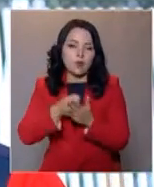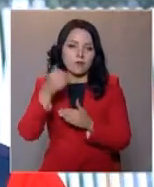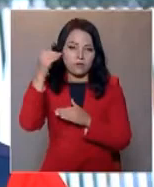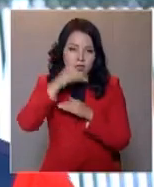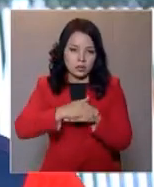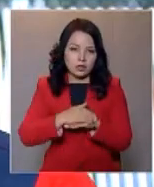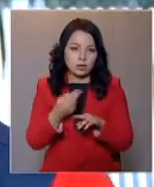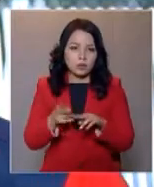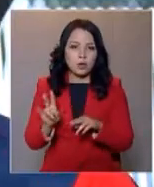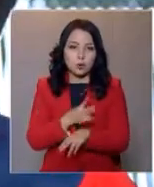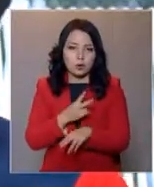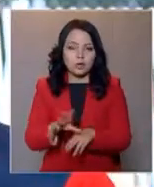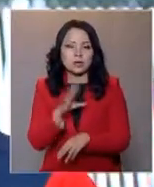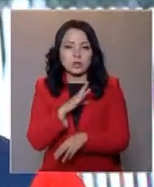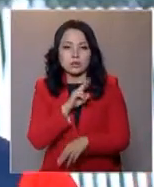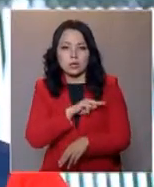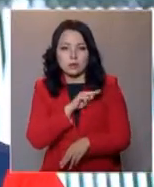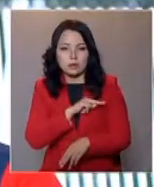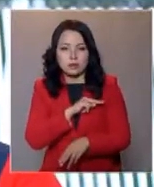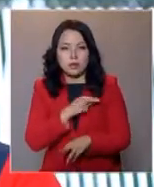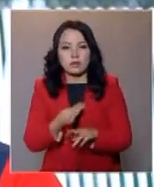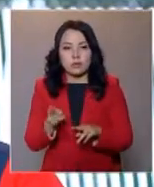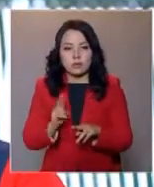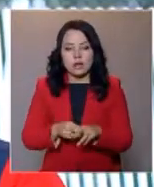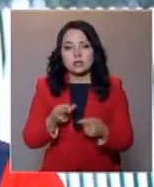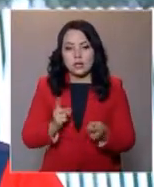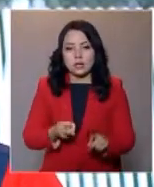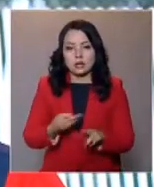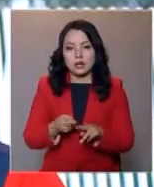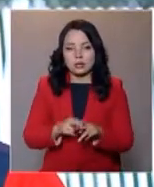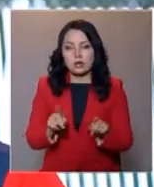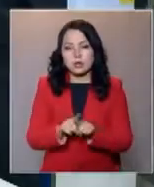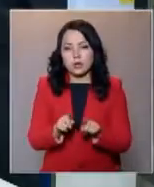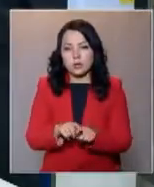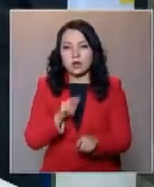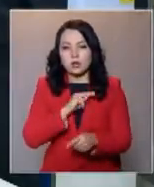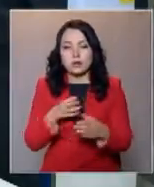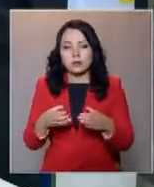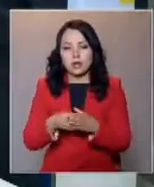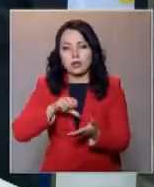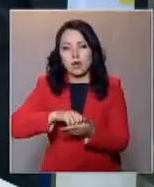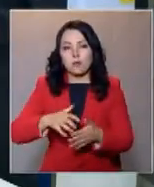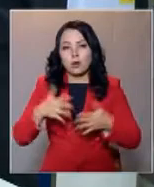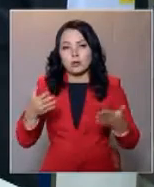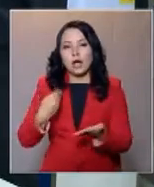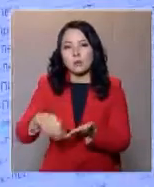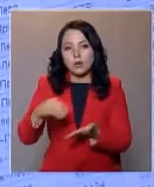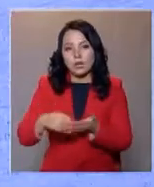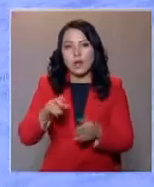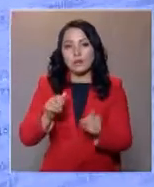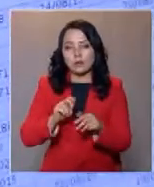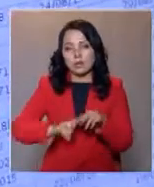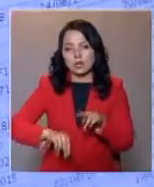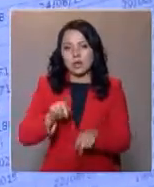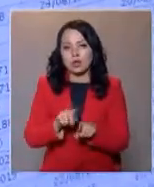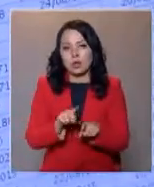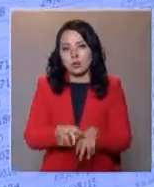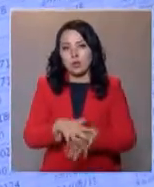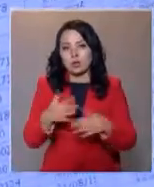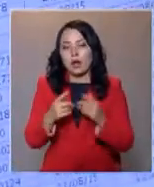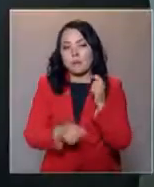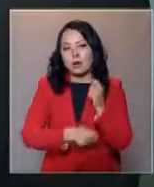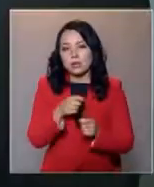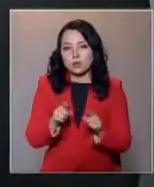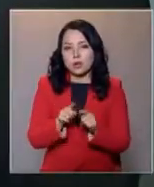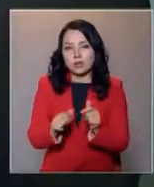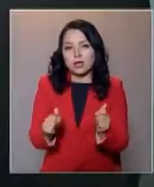и ночь. Естественно, отгрузки тоже каждый день. Больше покупать стали и местные строители, которые раньше завозили материалы